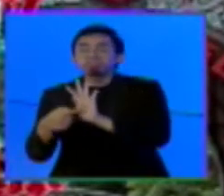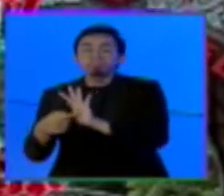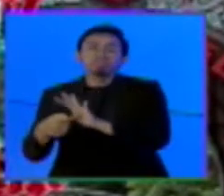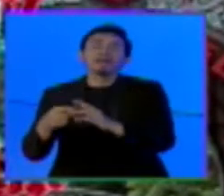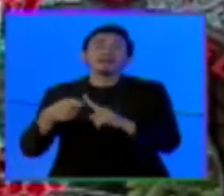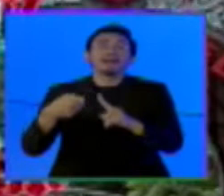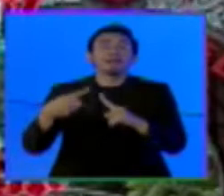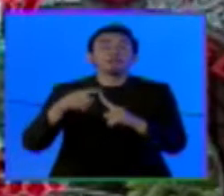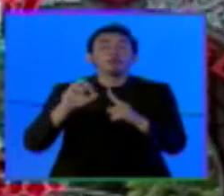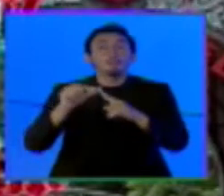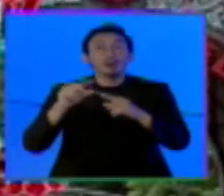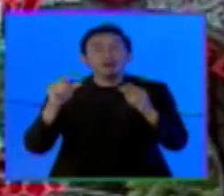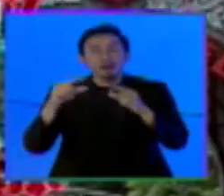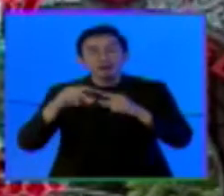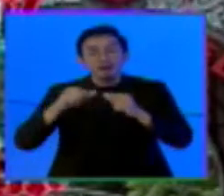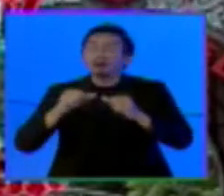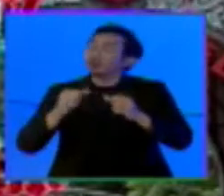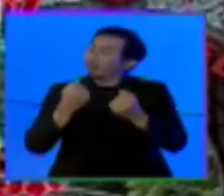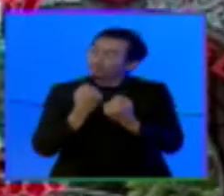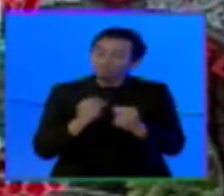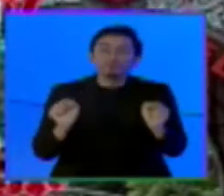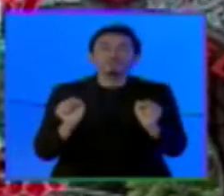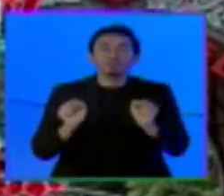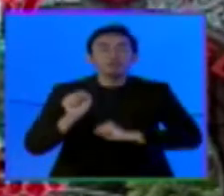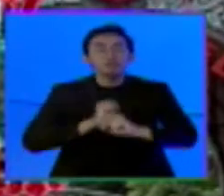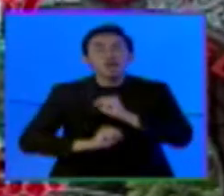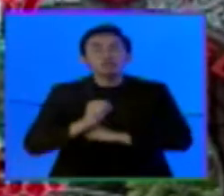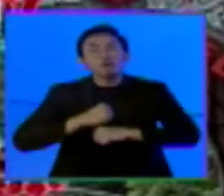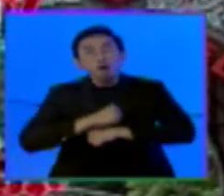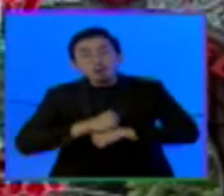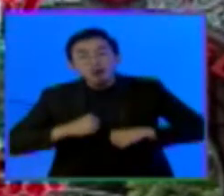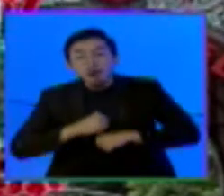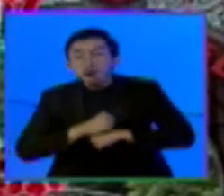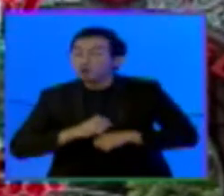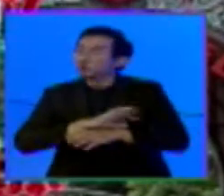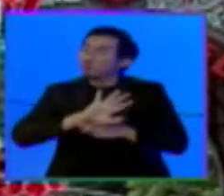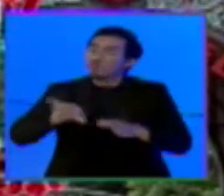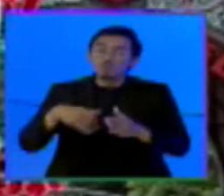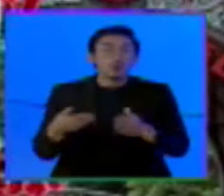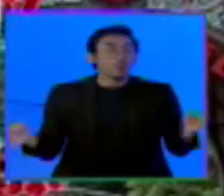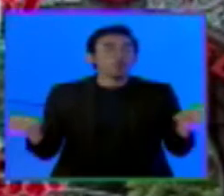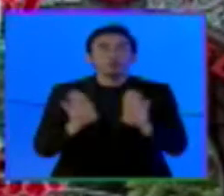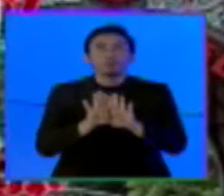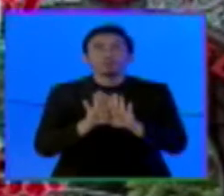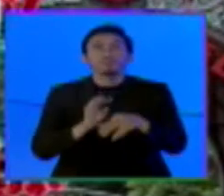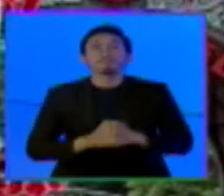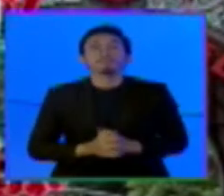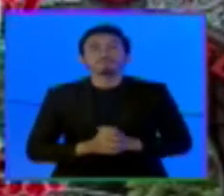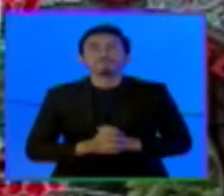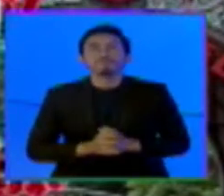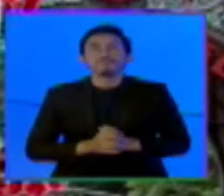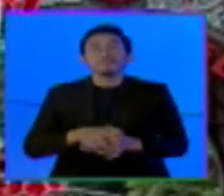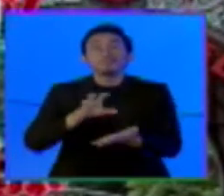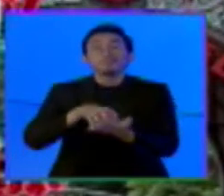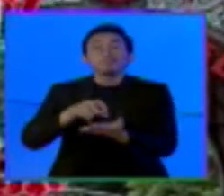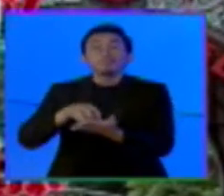diliburkan, kegiatan olahraga di Gor Manahan dan Sriwedari ditutup, destinasi dan transportasi